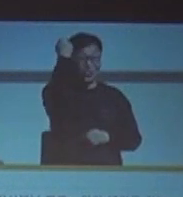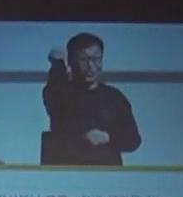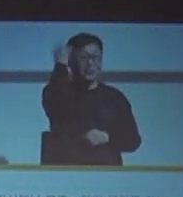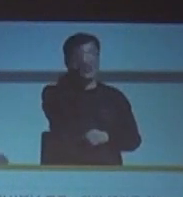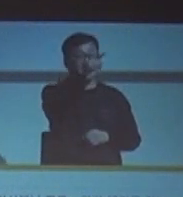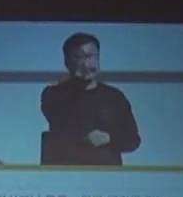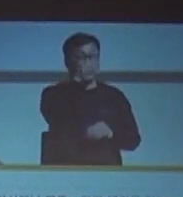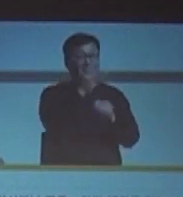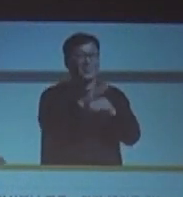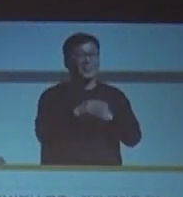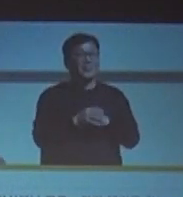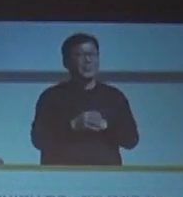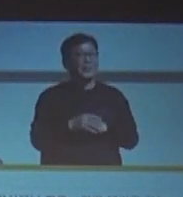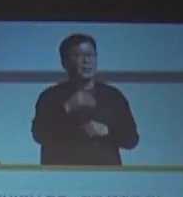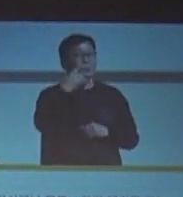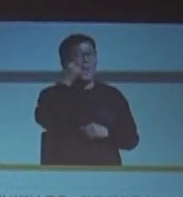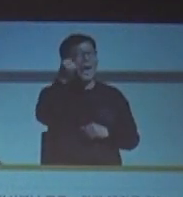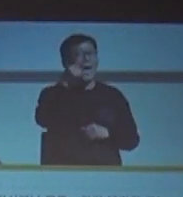엄마.